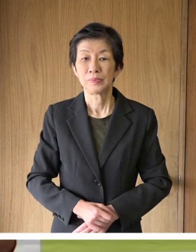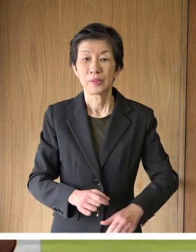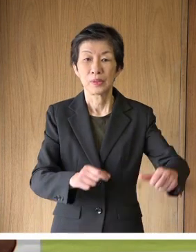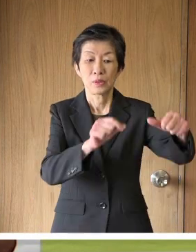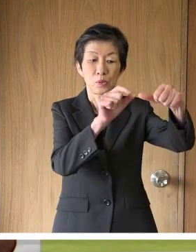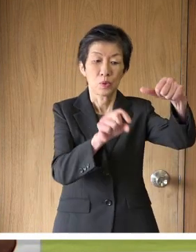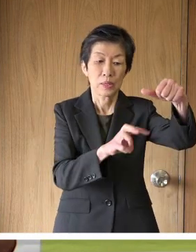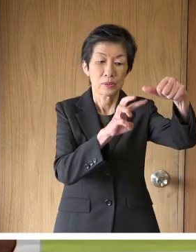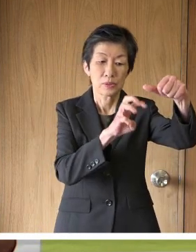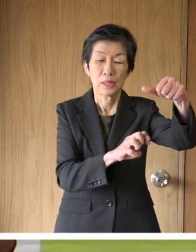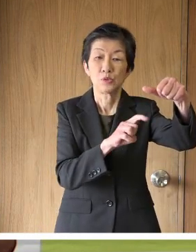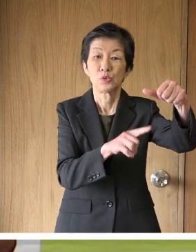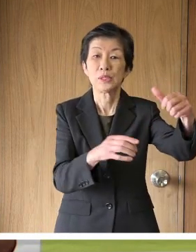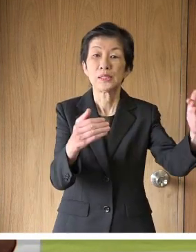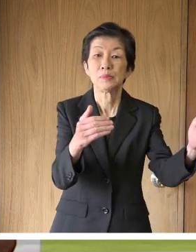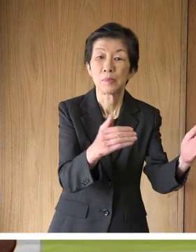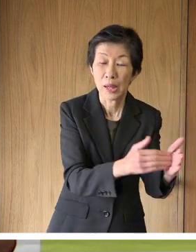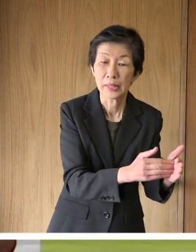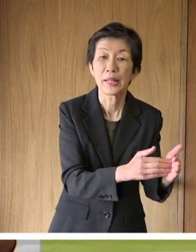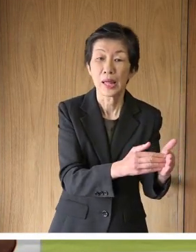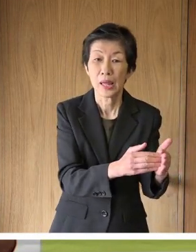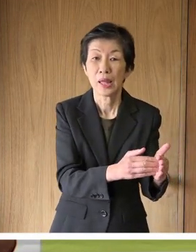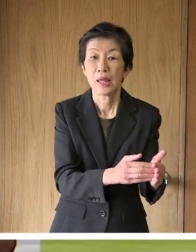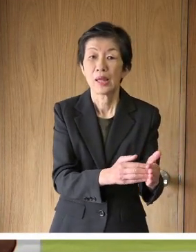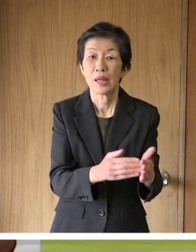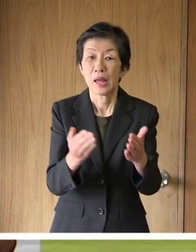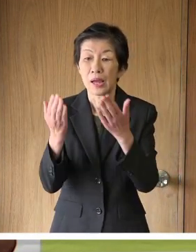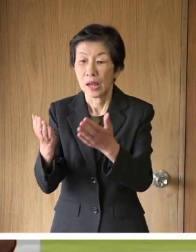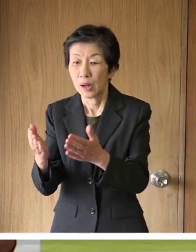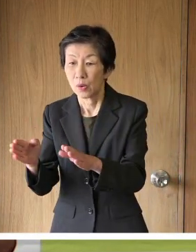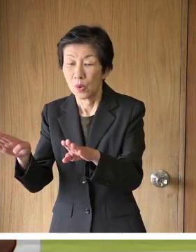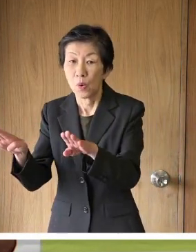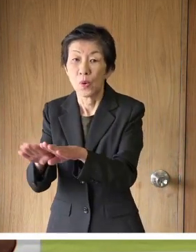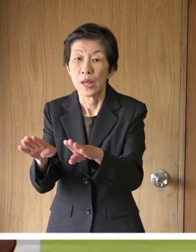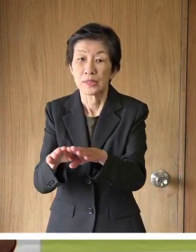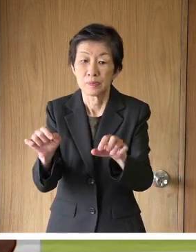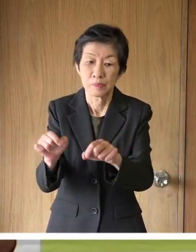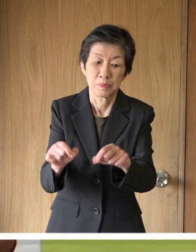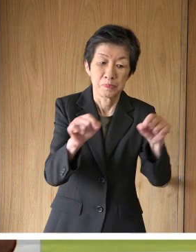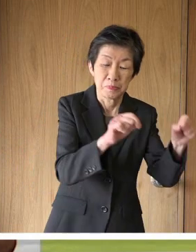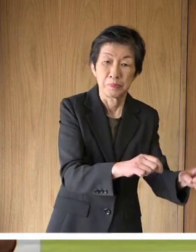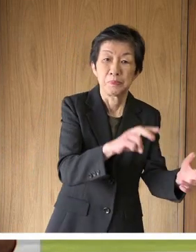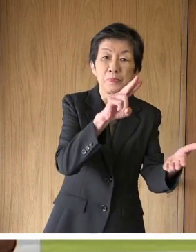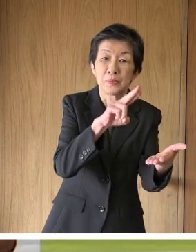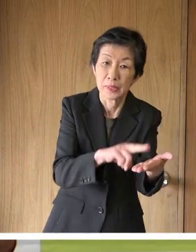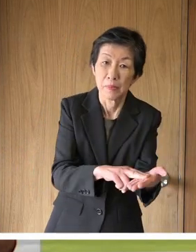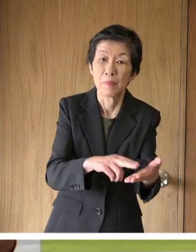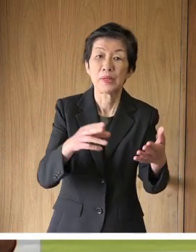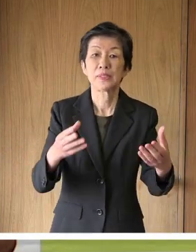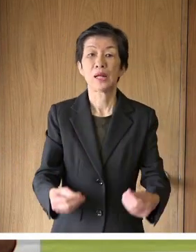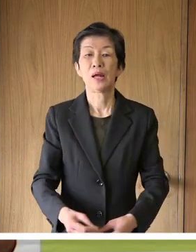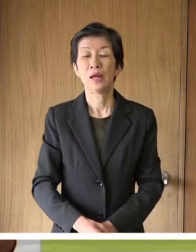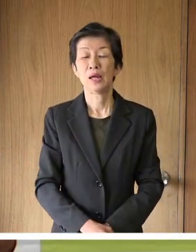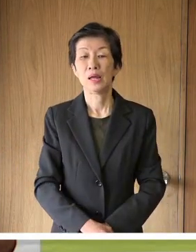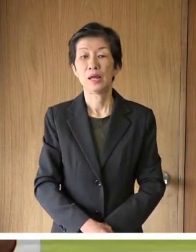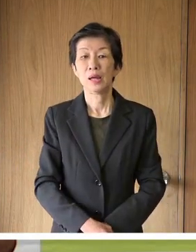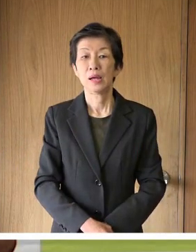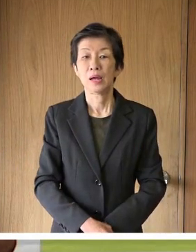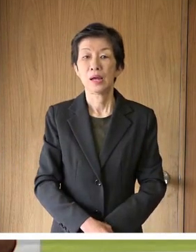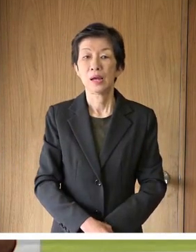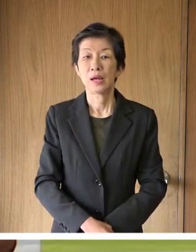31日までのさらなる急行延長とさせていただきました